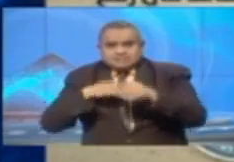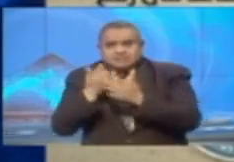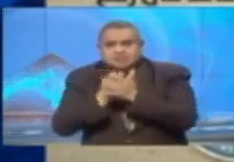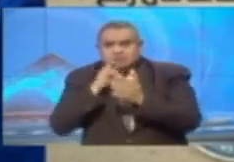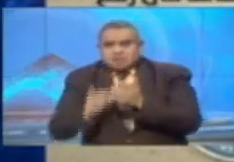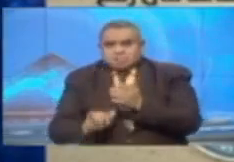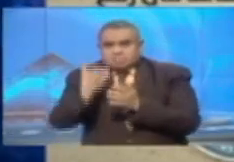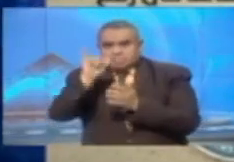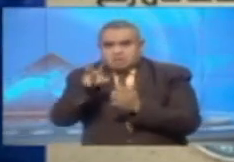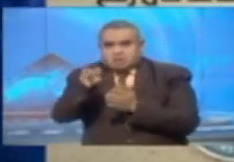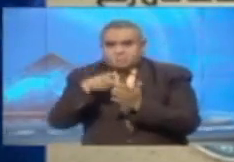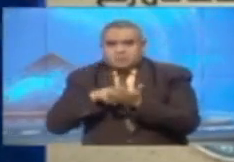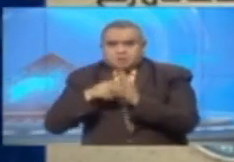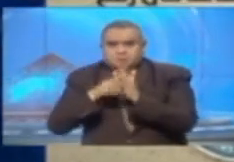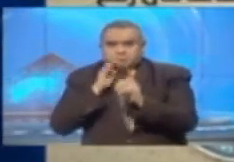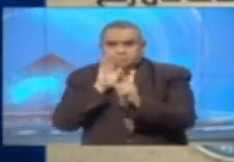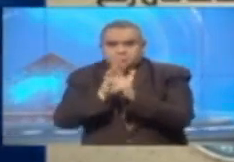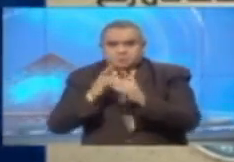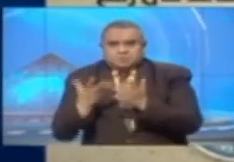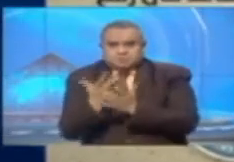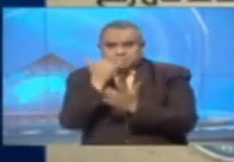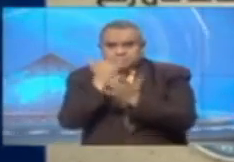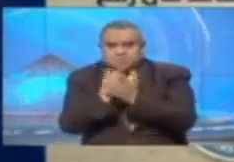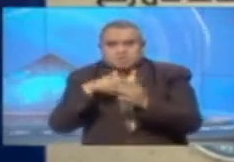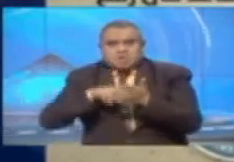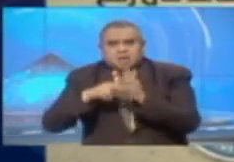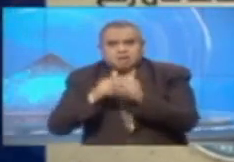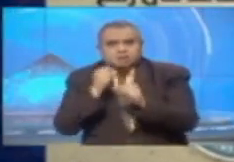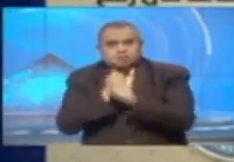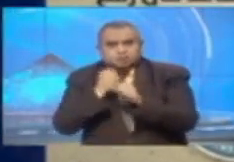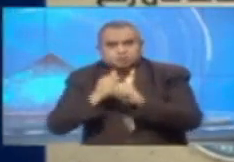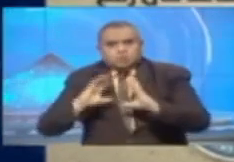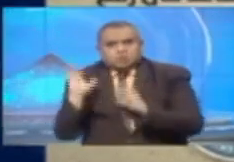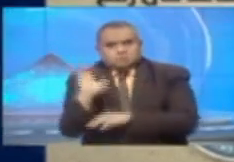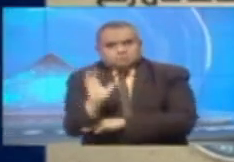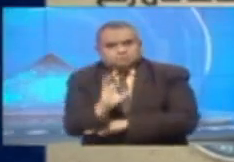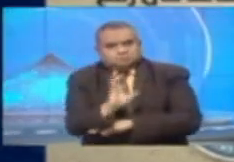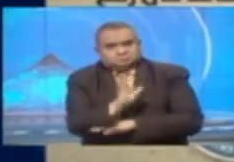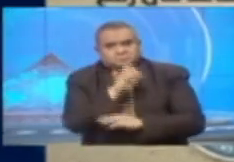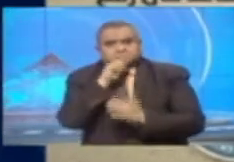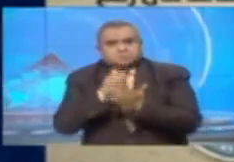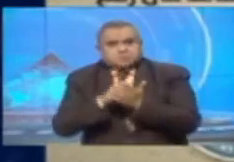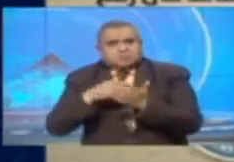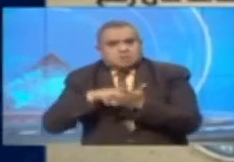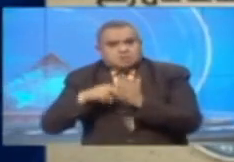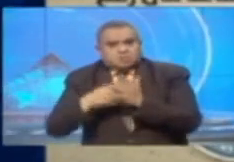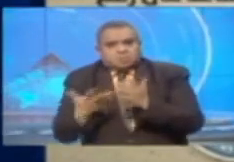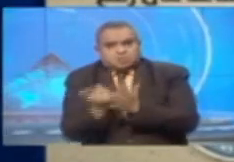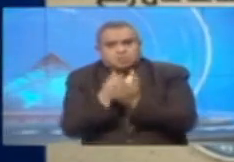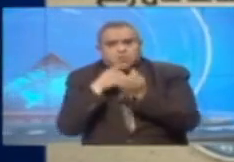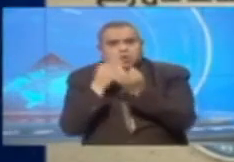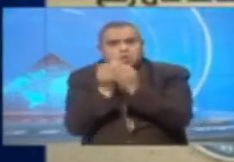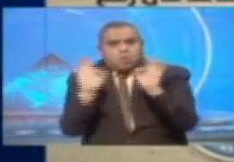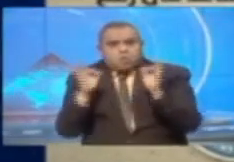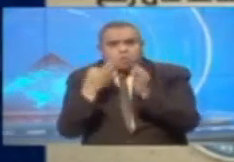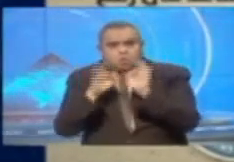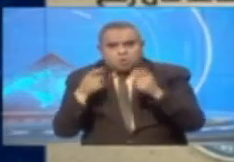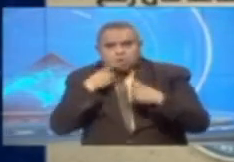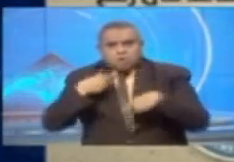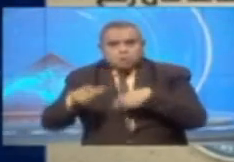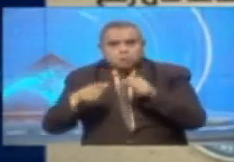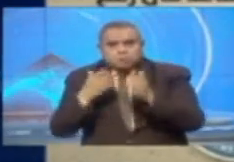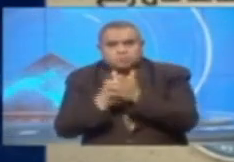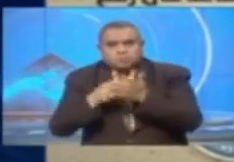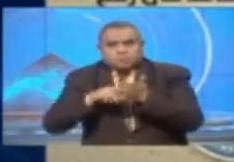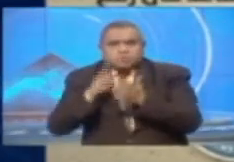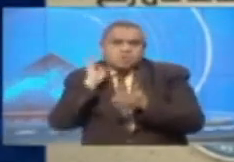يضمن دعم جهود تهيئة بيئة ومناخ للأعمال وتبسيط الإجراءات من خلال التوسع في الحلول التكنولوجية